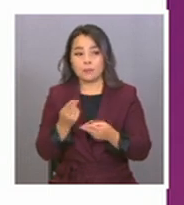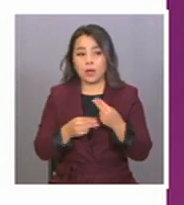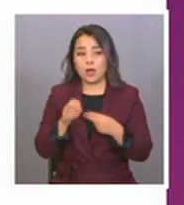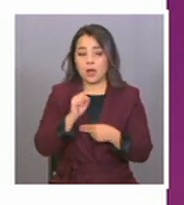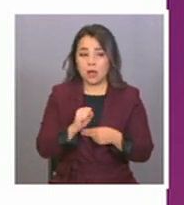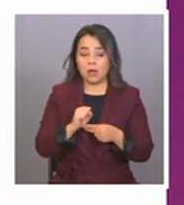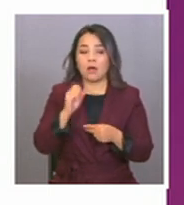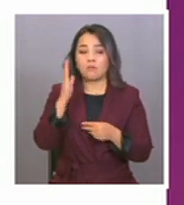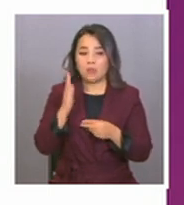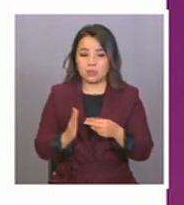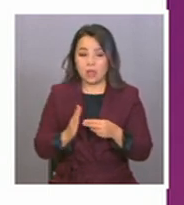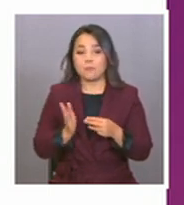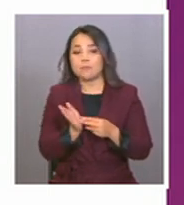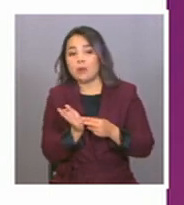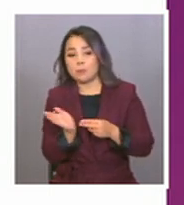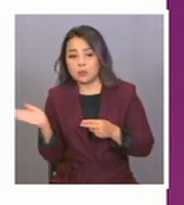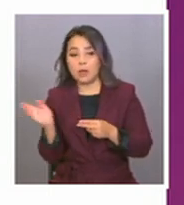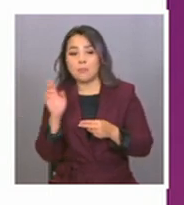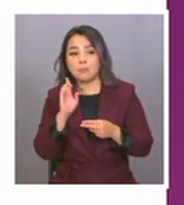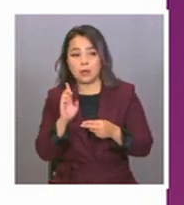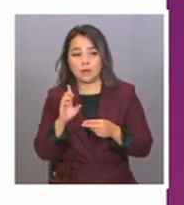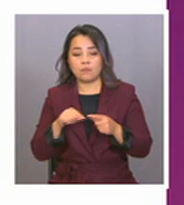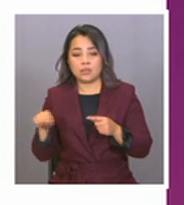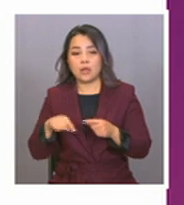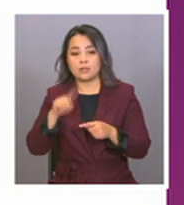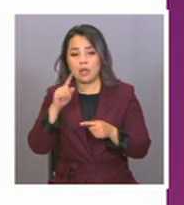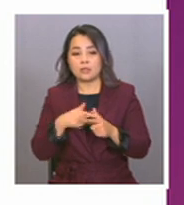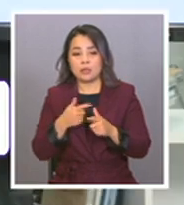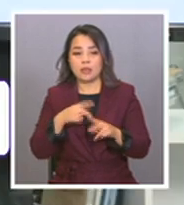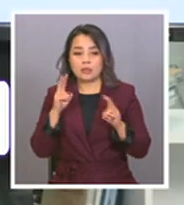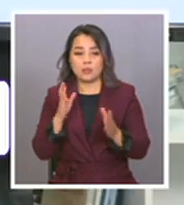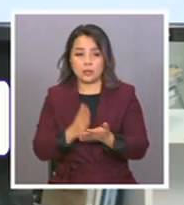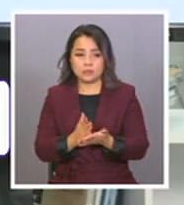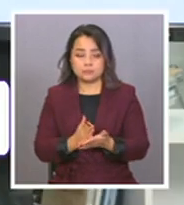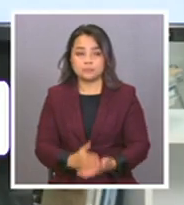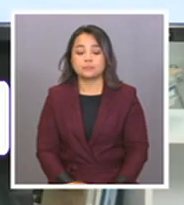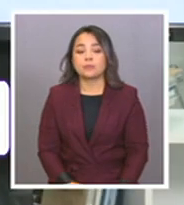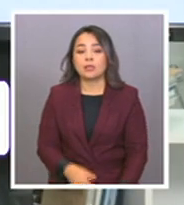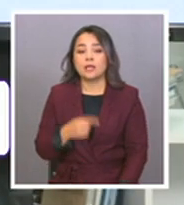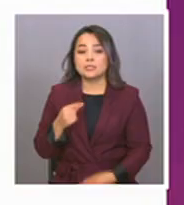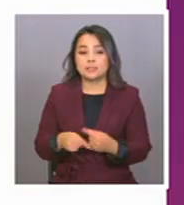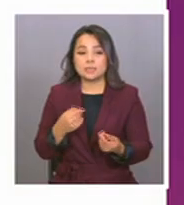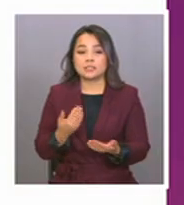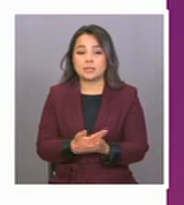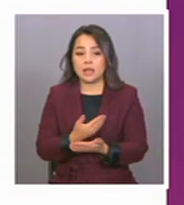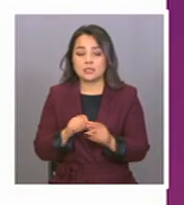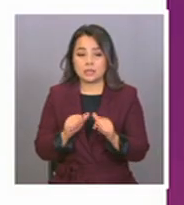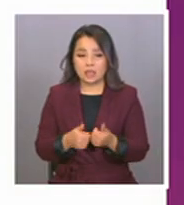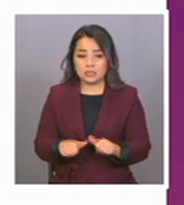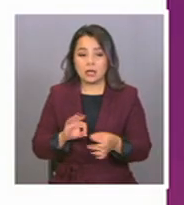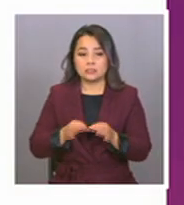векторы перпендикуляр Б векторына болып табылады. Келесі анықтама бар бізде.